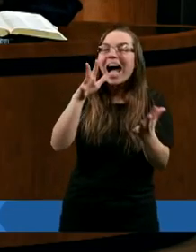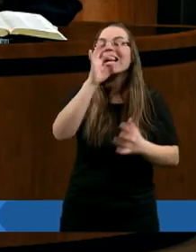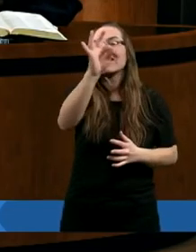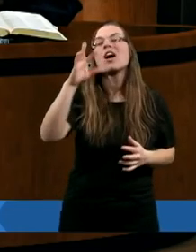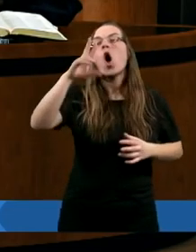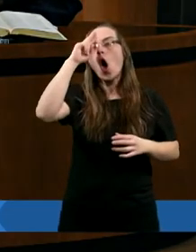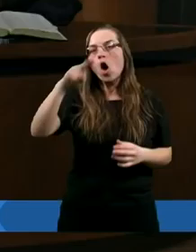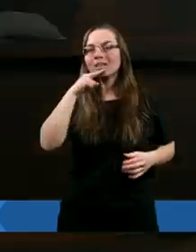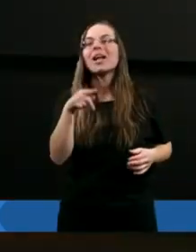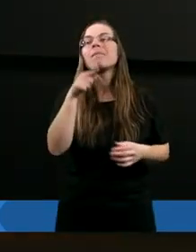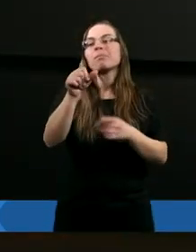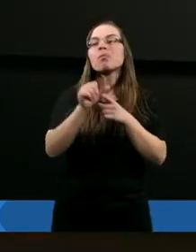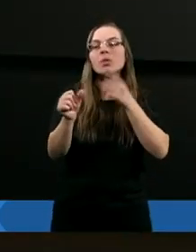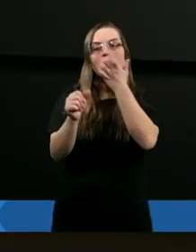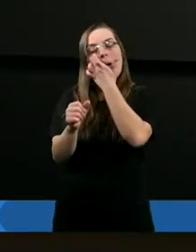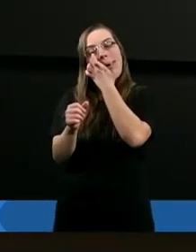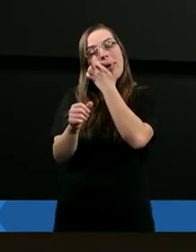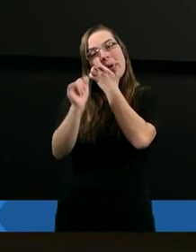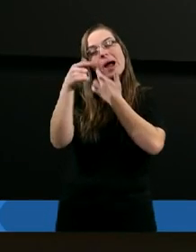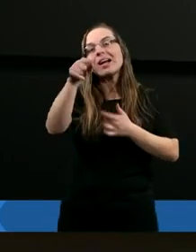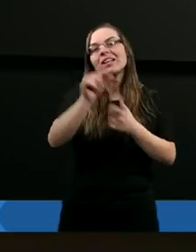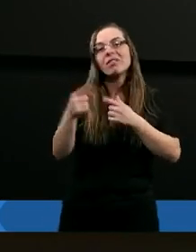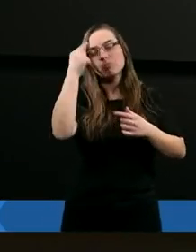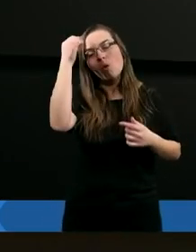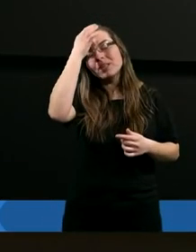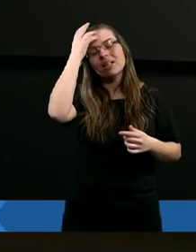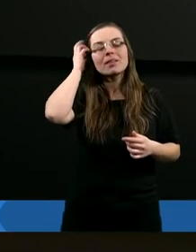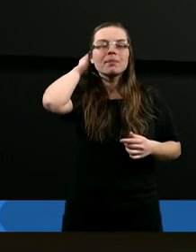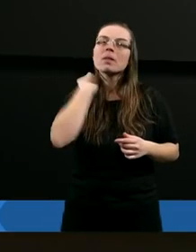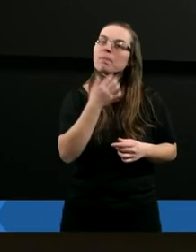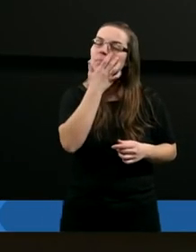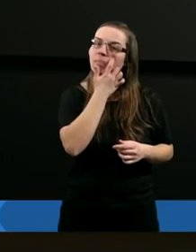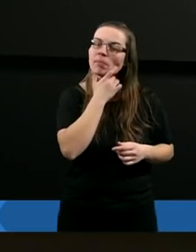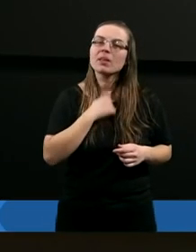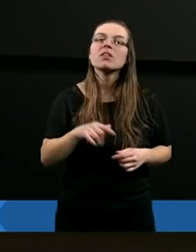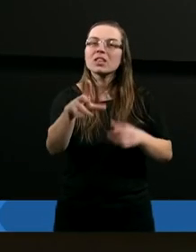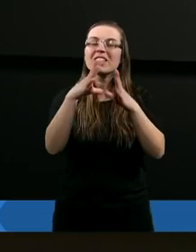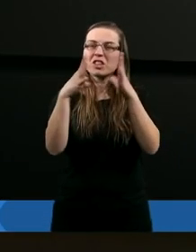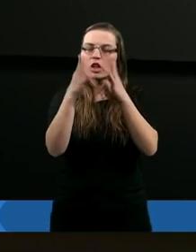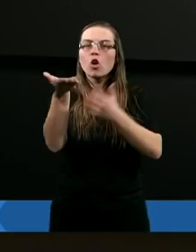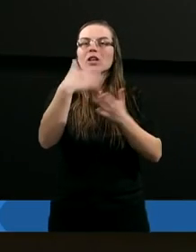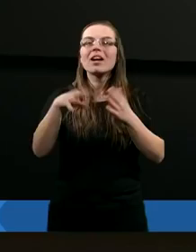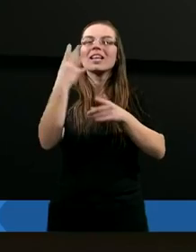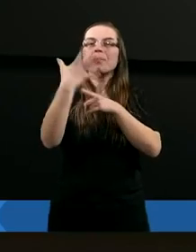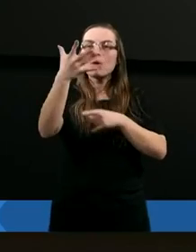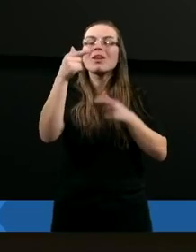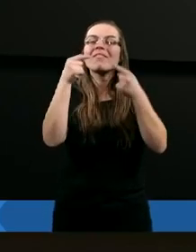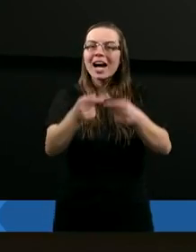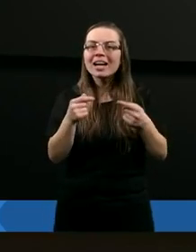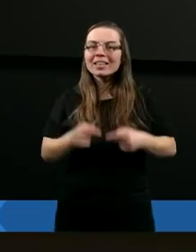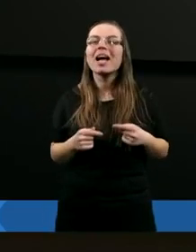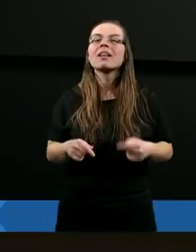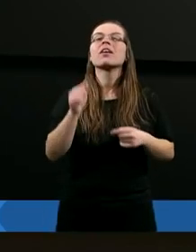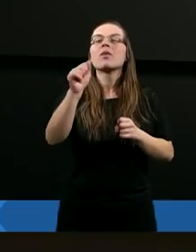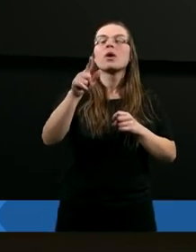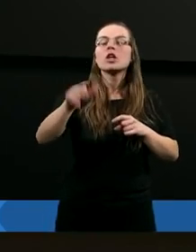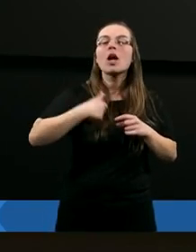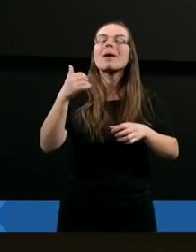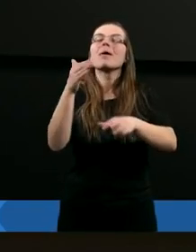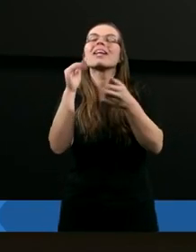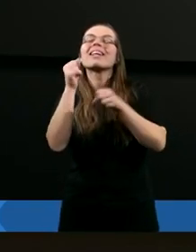W Ewangelii Marka jest wspomniane, że Jezus nie przyszedł sądzić świata, jest dziesiąty rozdział, czterdziesty piąty werset, ale po to, żeby